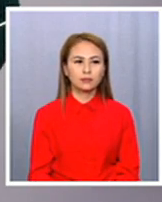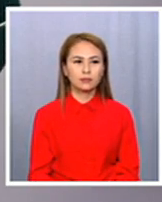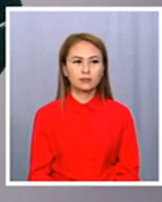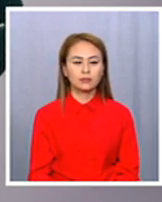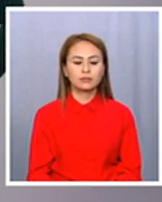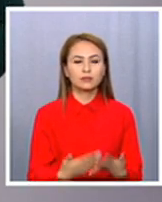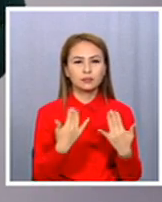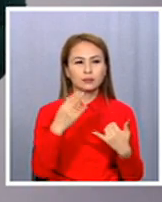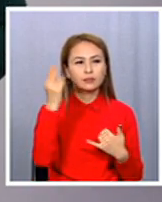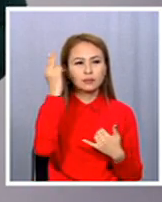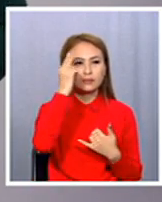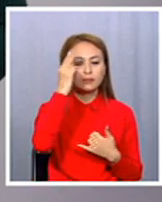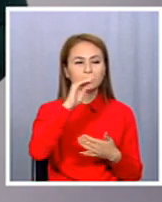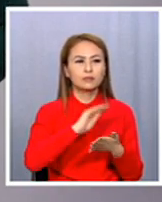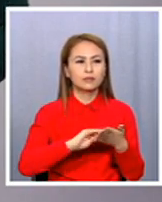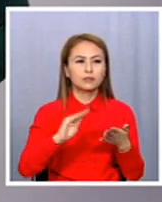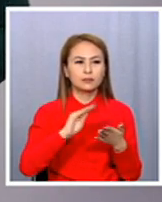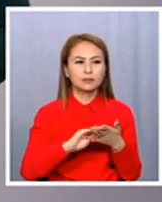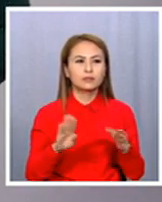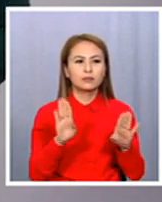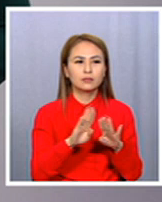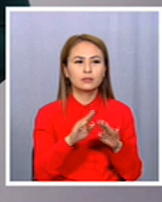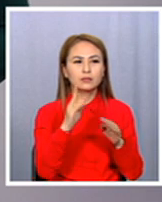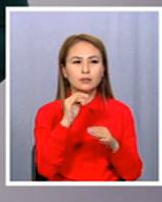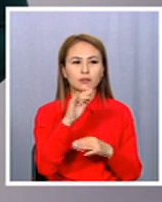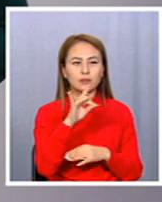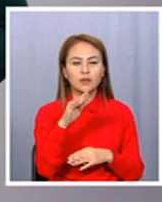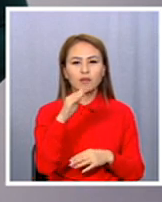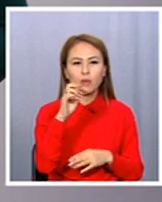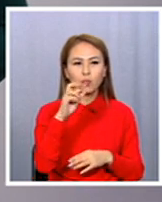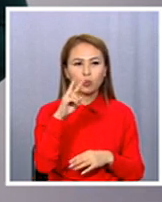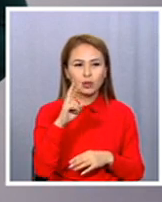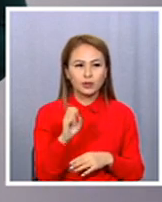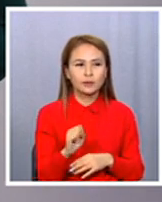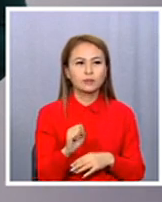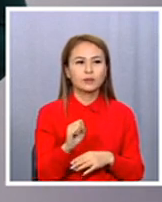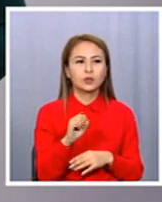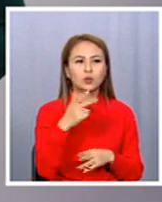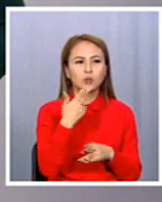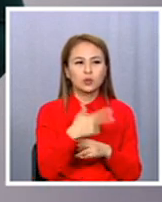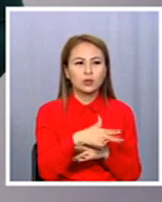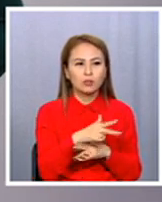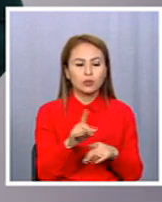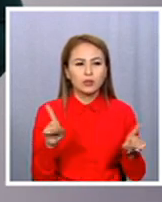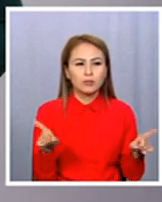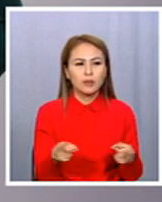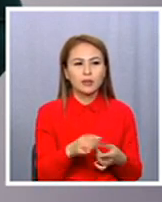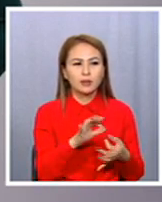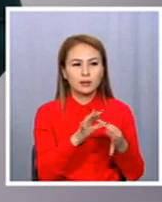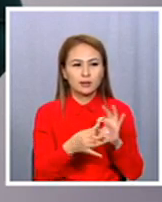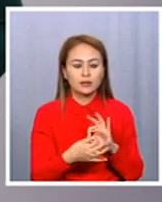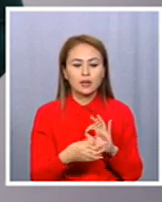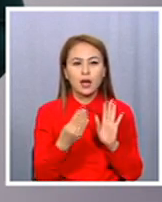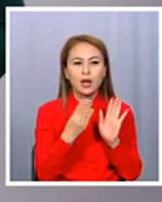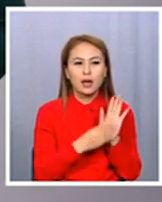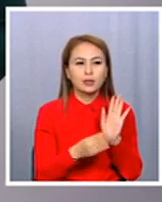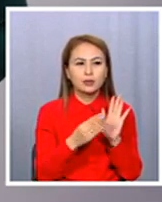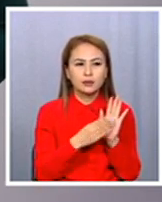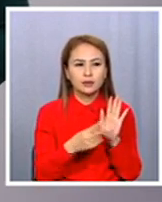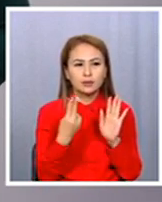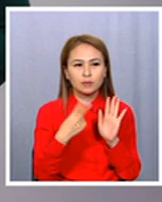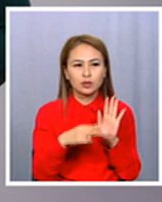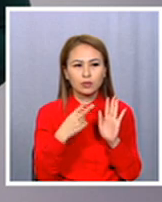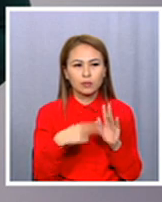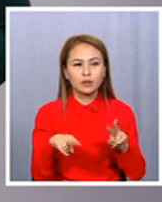бүгінгі сабақта әдеби шығарманың жанрына қарай фабуласы мен сюжеттік дамуын сипаттадыңыз.